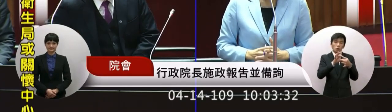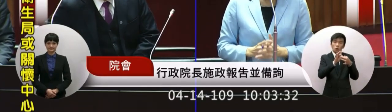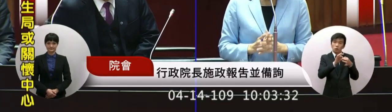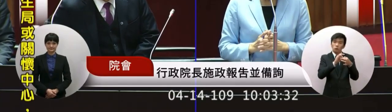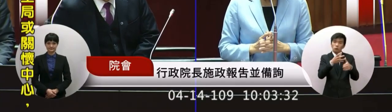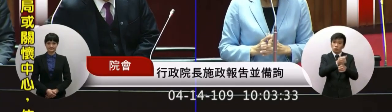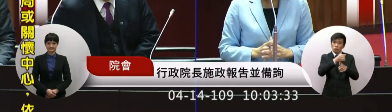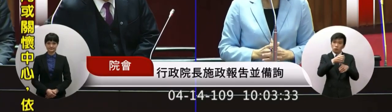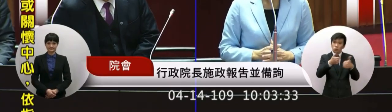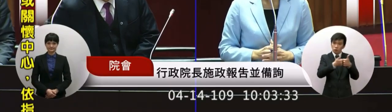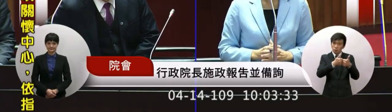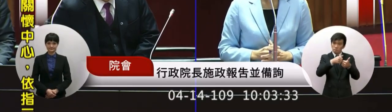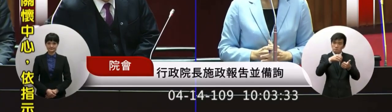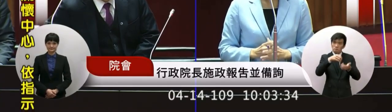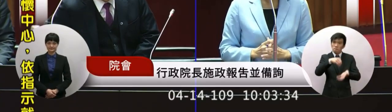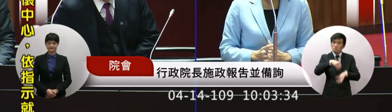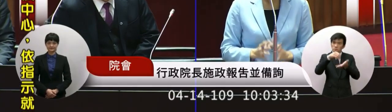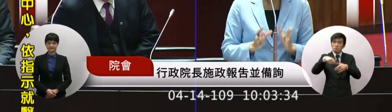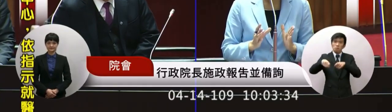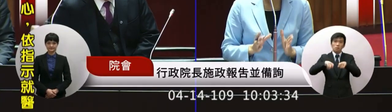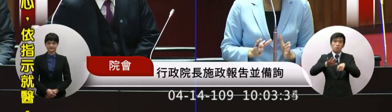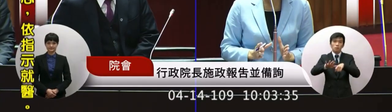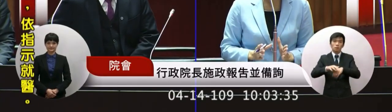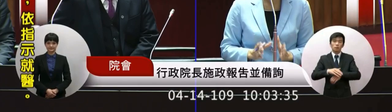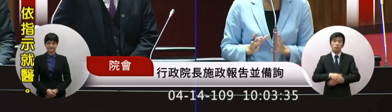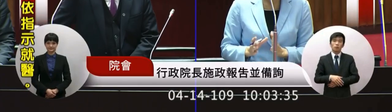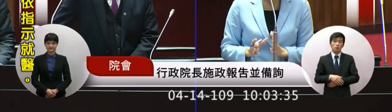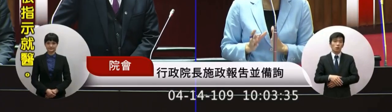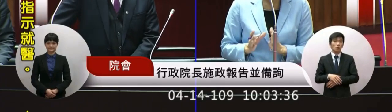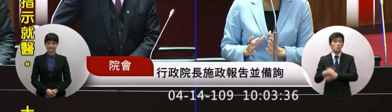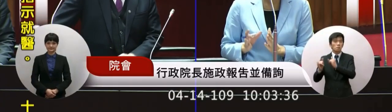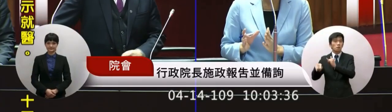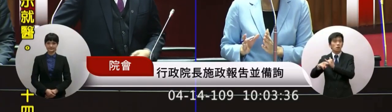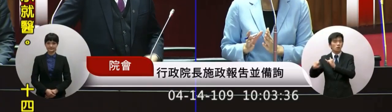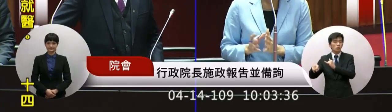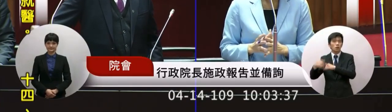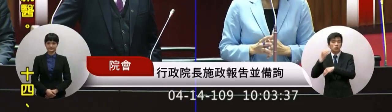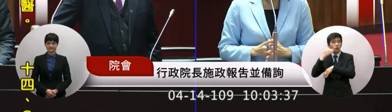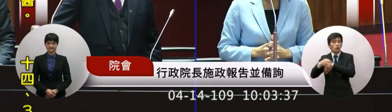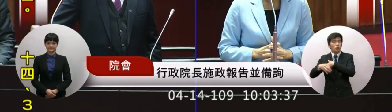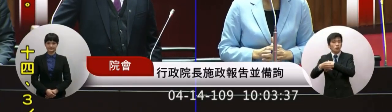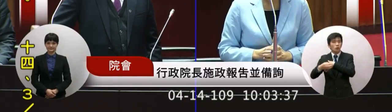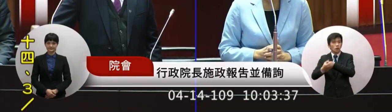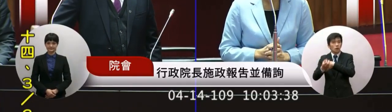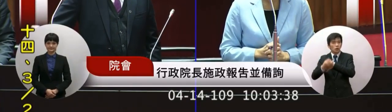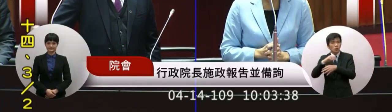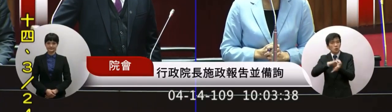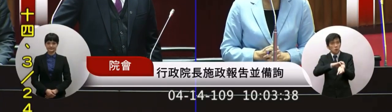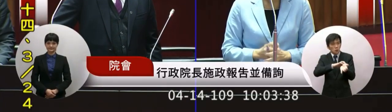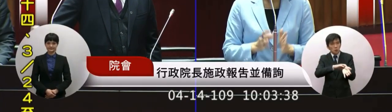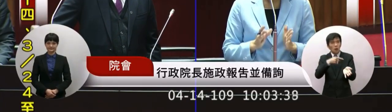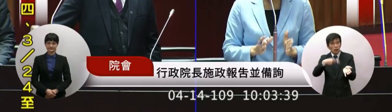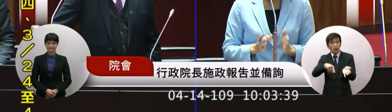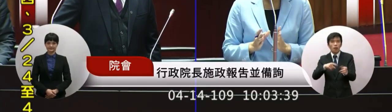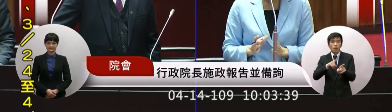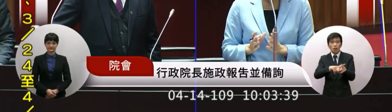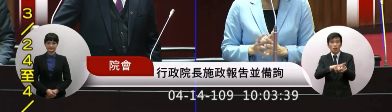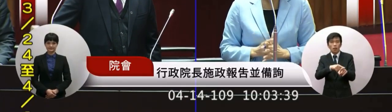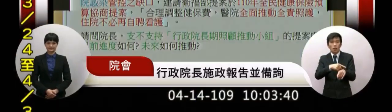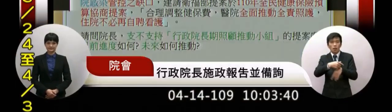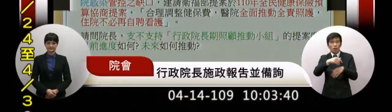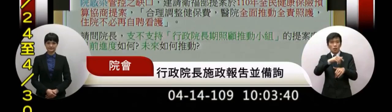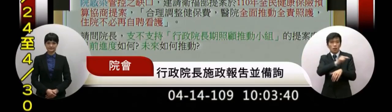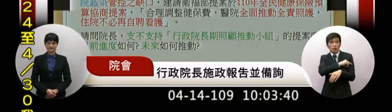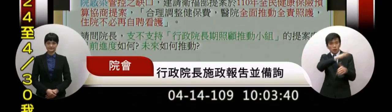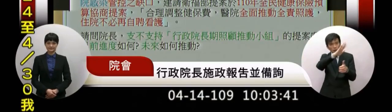的提案。有鉴于民众啊，因为家属住院陪病负担，由于长照家庭更甚，且新